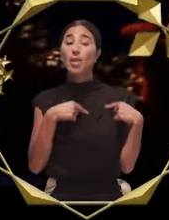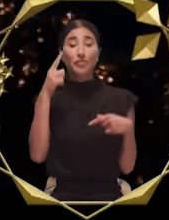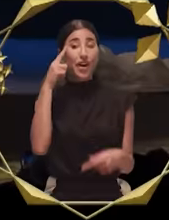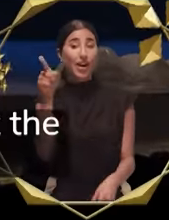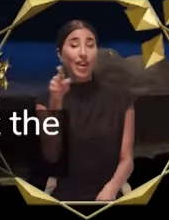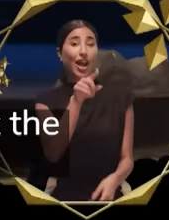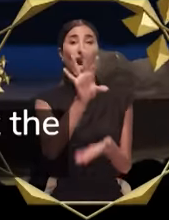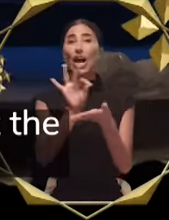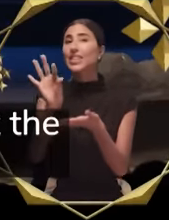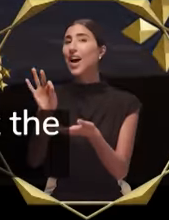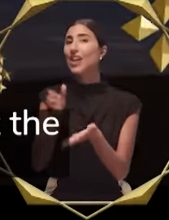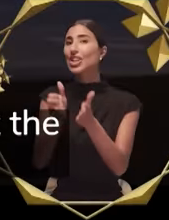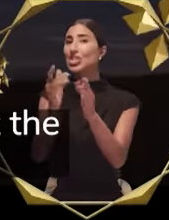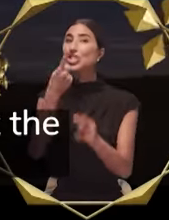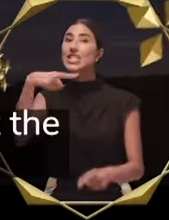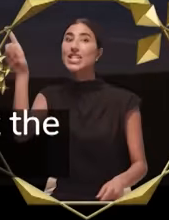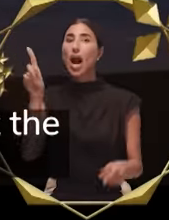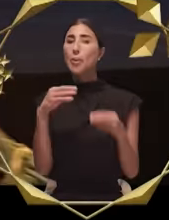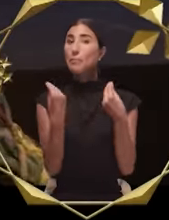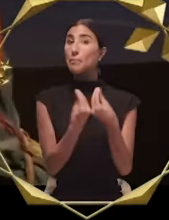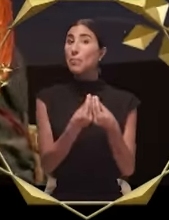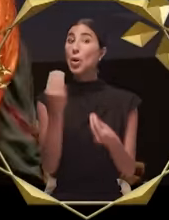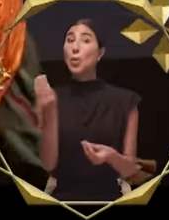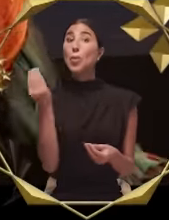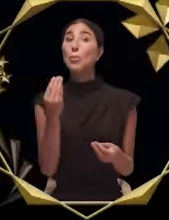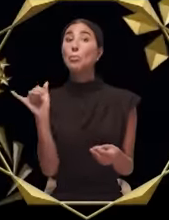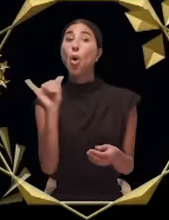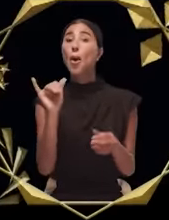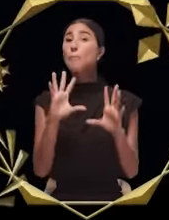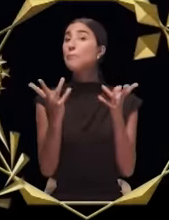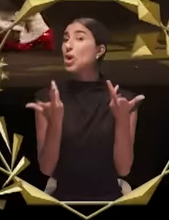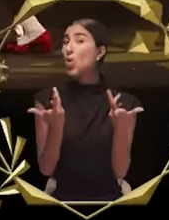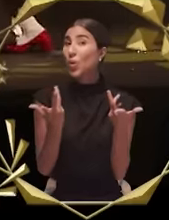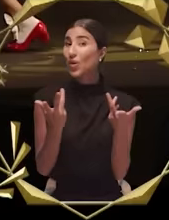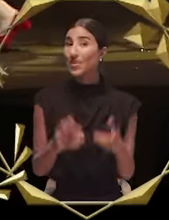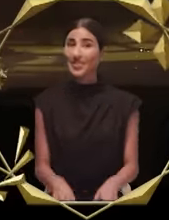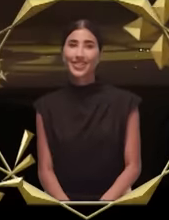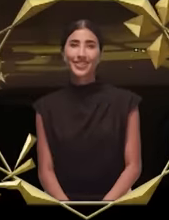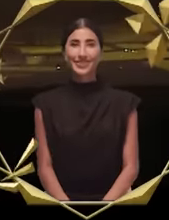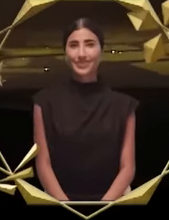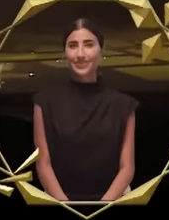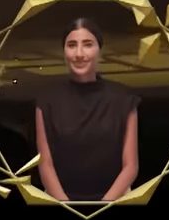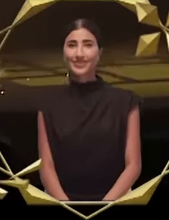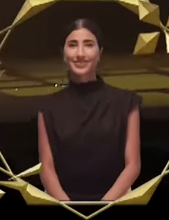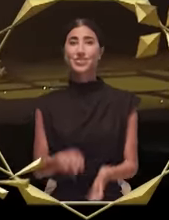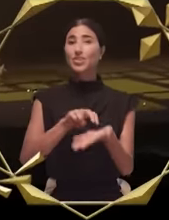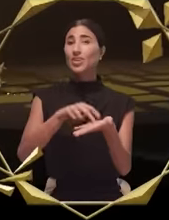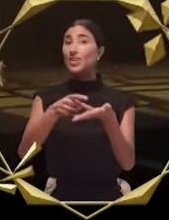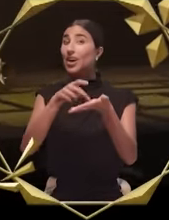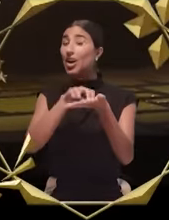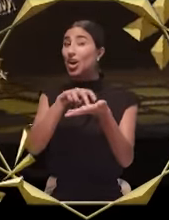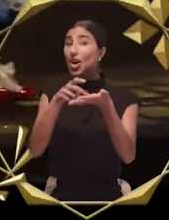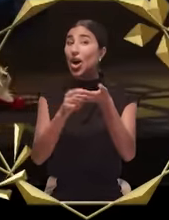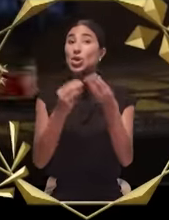يا زين والرحلة مع من لا أين سيري على مهلك يا زين سيري على مهلك يا زين